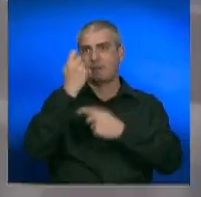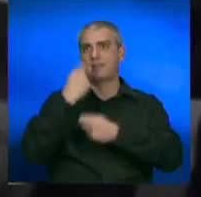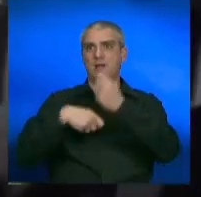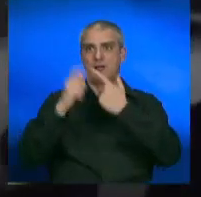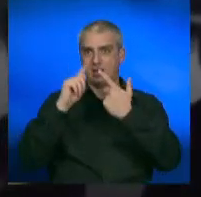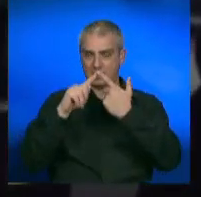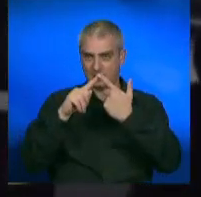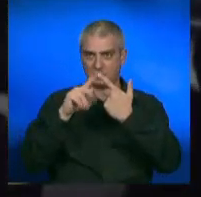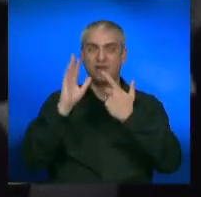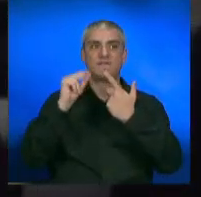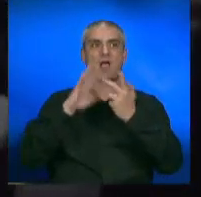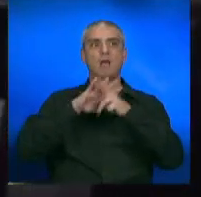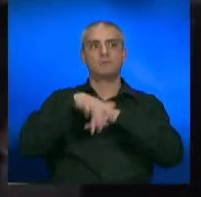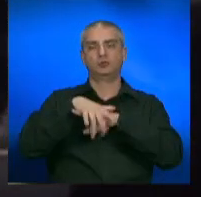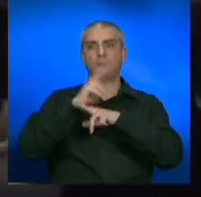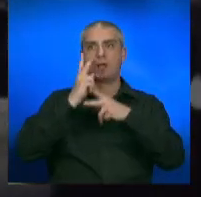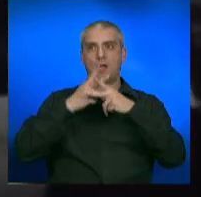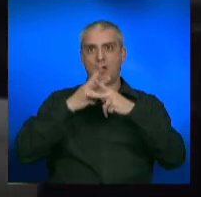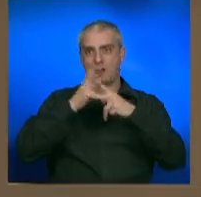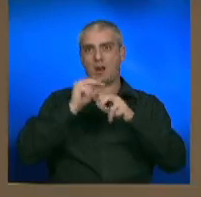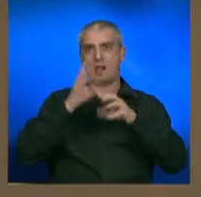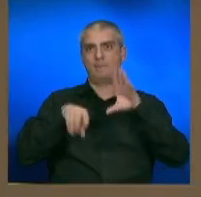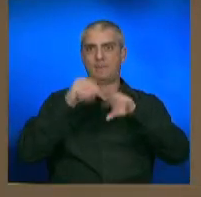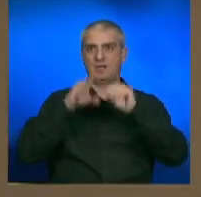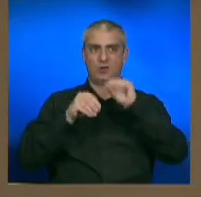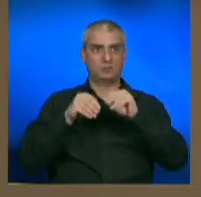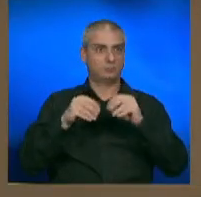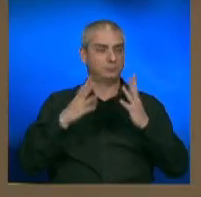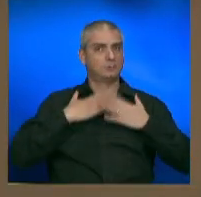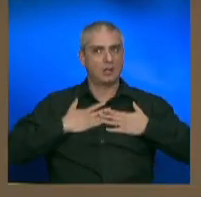כלכלית וגם בהשפעה של הנגיף על הבחירות. Be